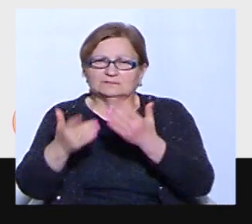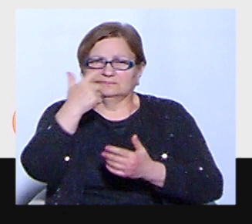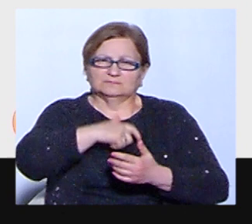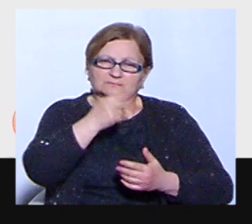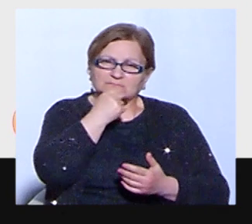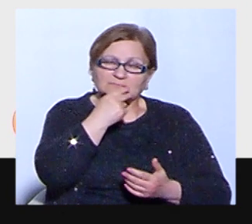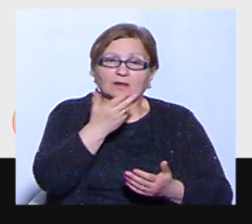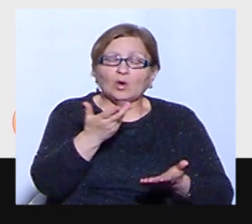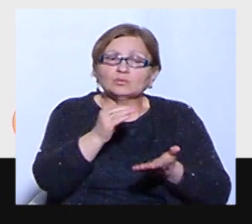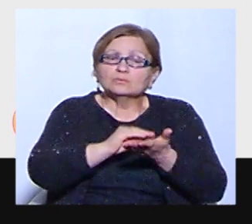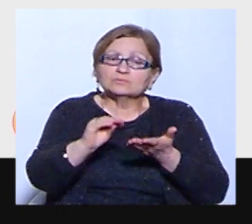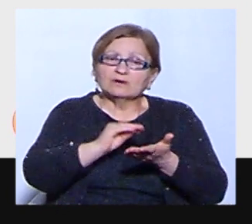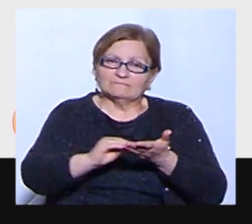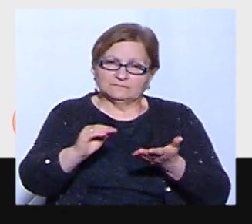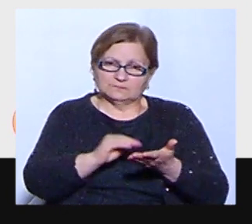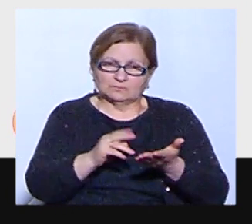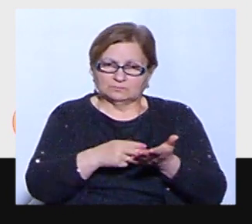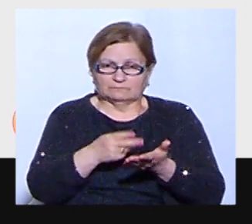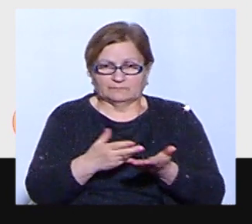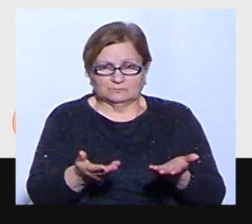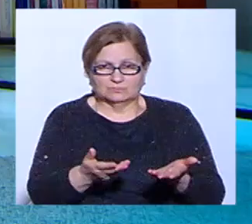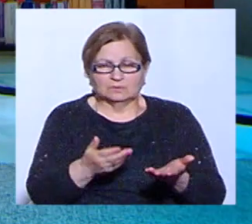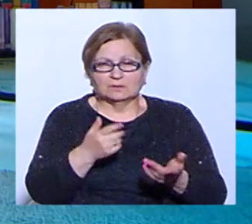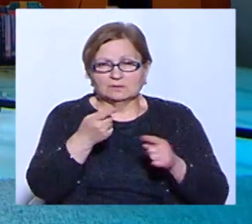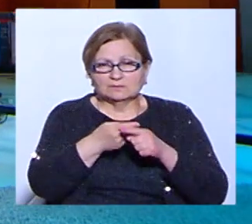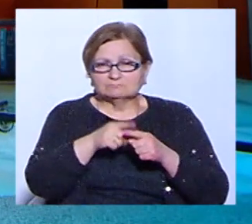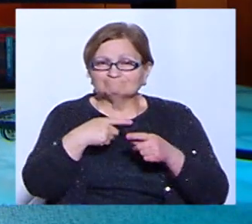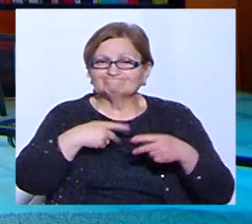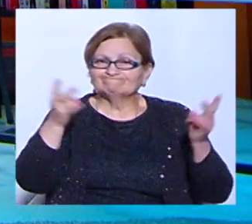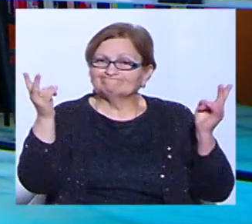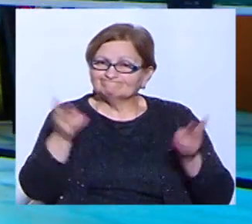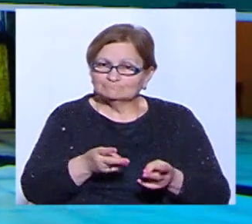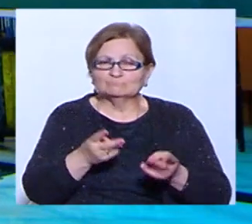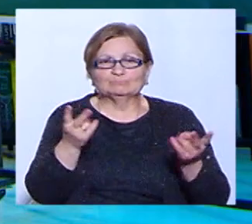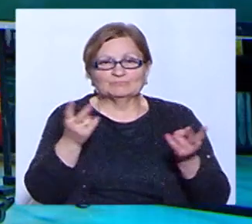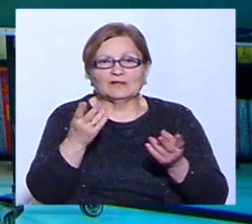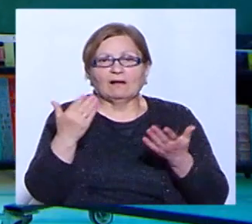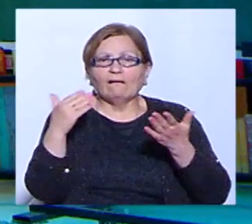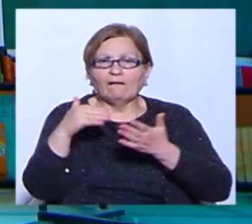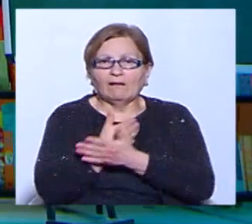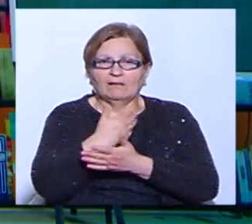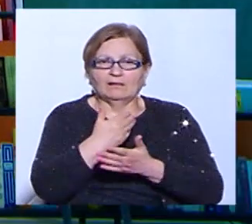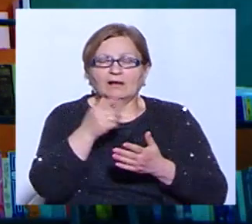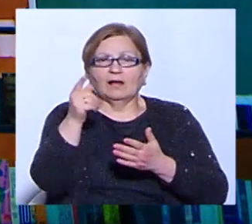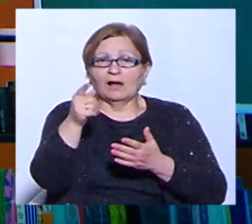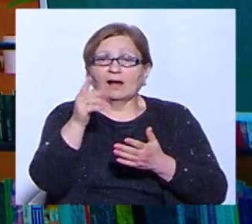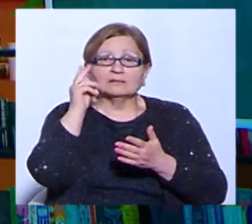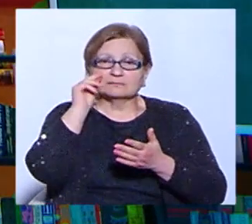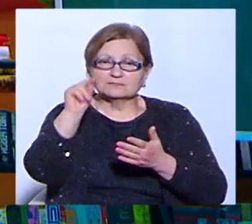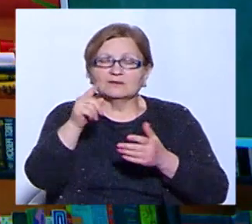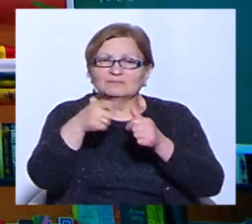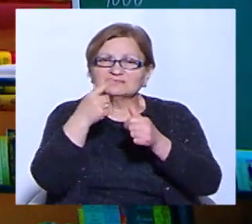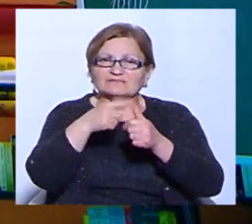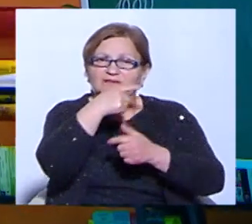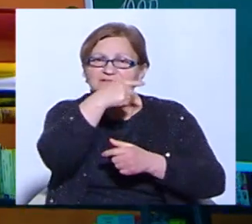უნდა ჩავწეროთ ეს ნაწილები. ამისათვის გახდა საჭიროება შემოგვეღო ახალი ტიპის რიცხვები, რომელსაც ეწოდება წილადი რიცხვები.